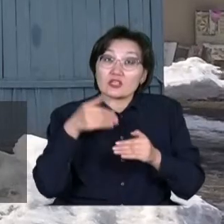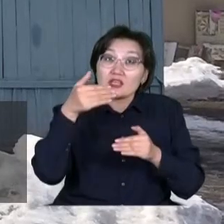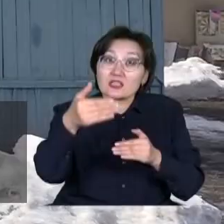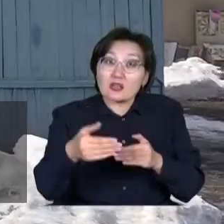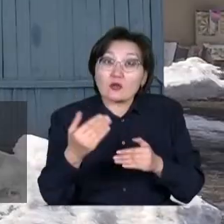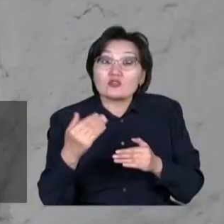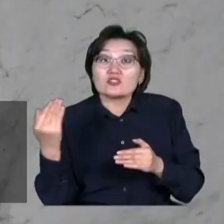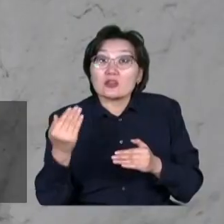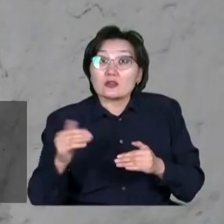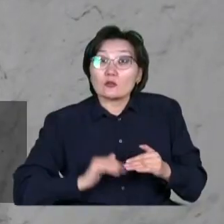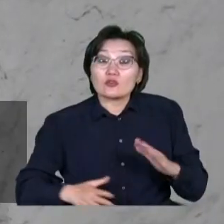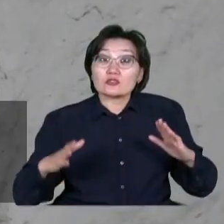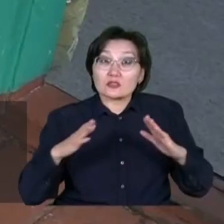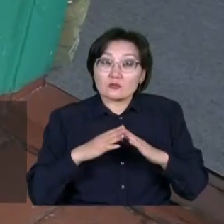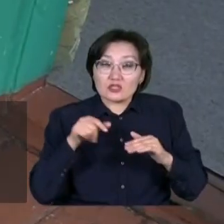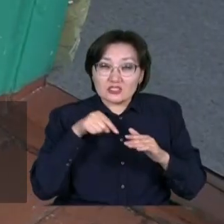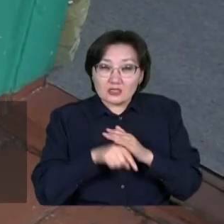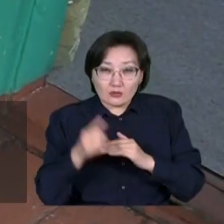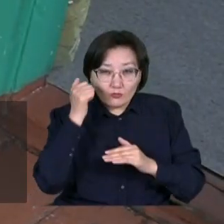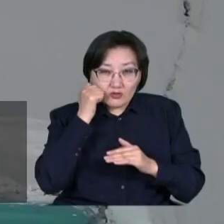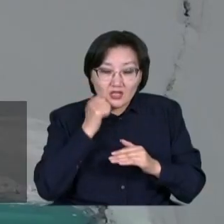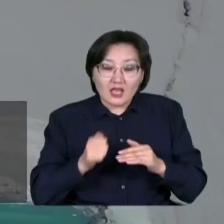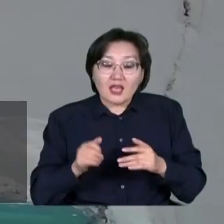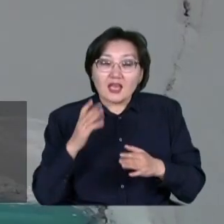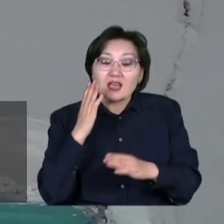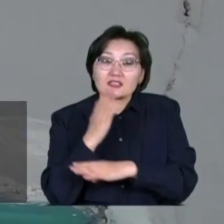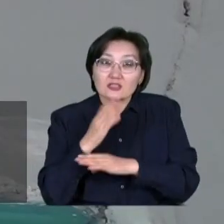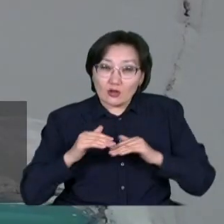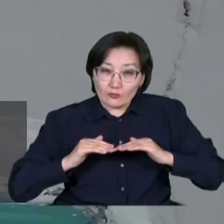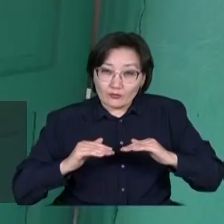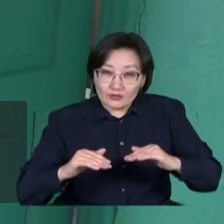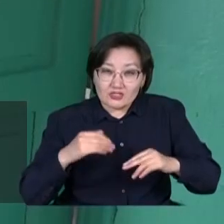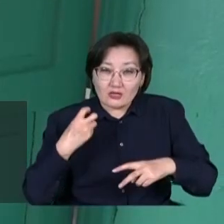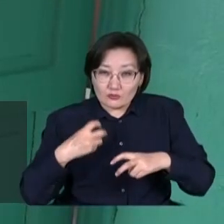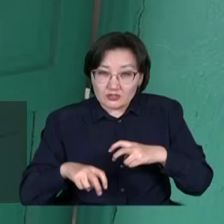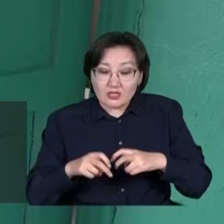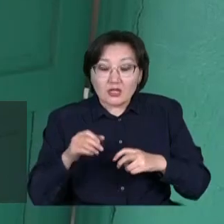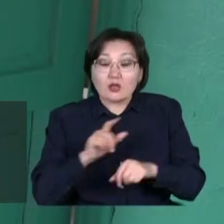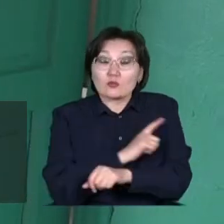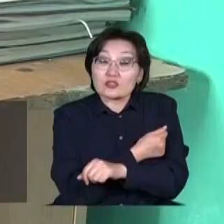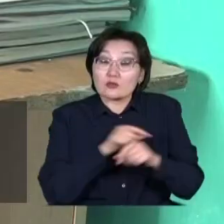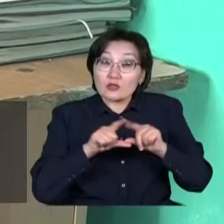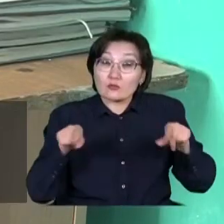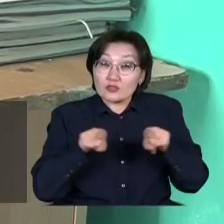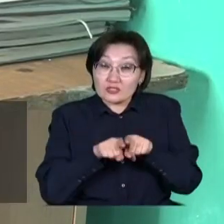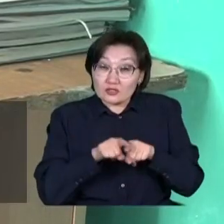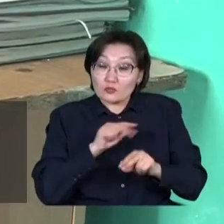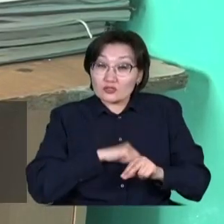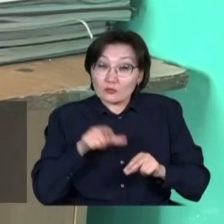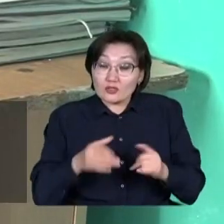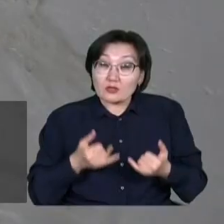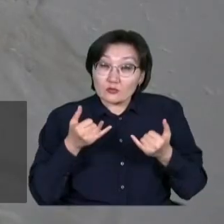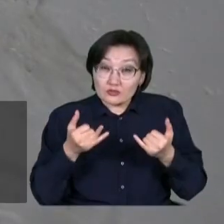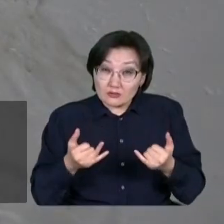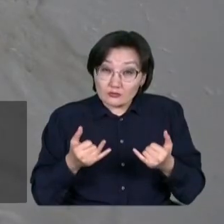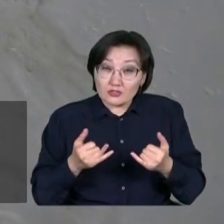біреудің жекеменшік ауласы. Іші де ескірген, ағаш едені сықырлап, керегесі бөлініп тозығы шыққан. Ауыл дәрігерлері осындай жағдайда қызмет көрсетуге